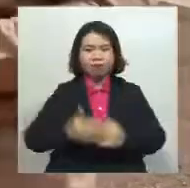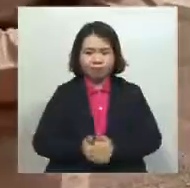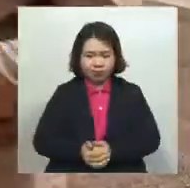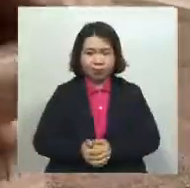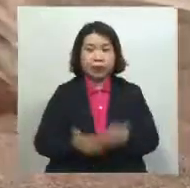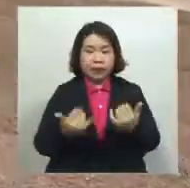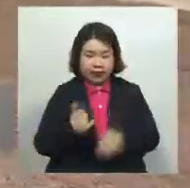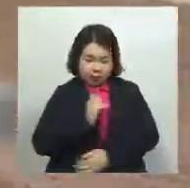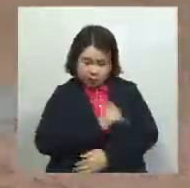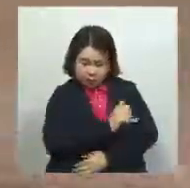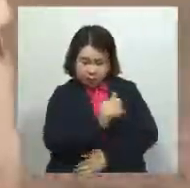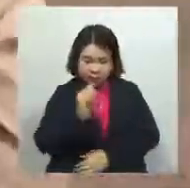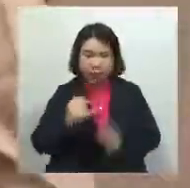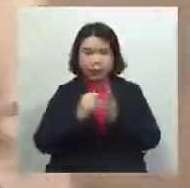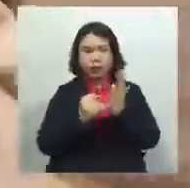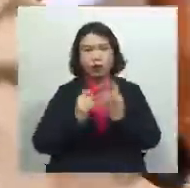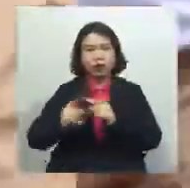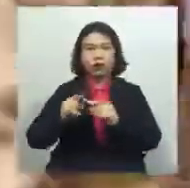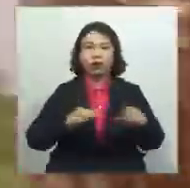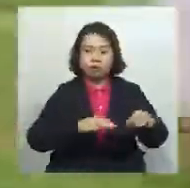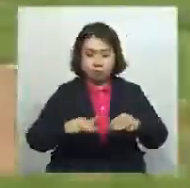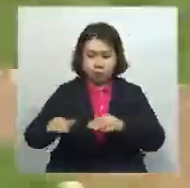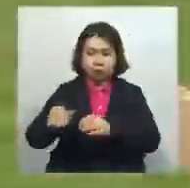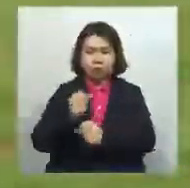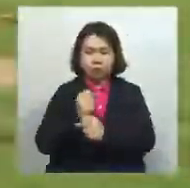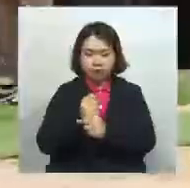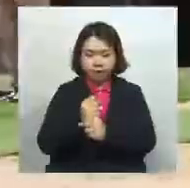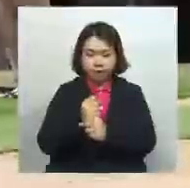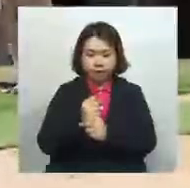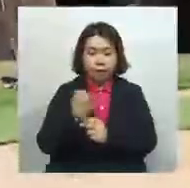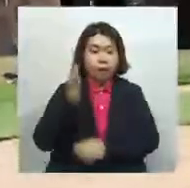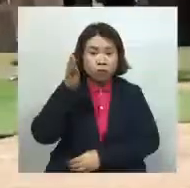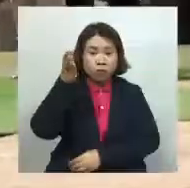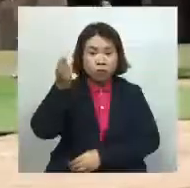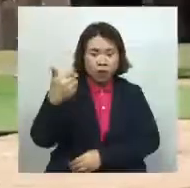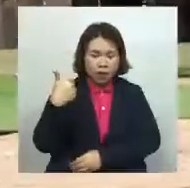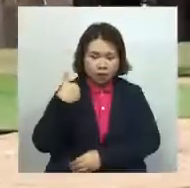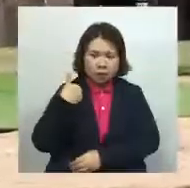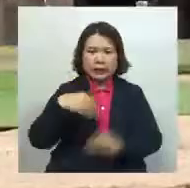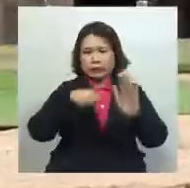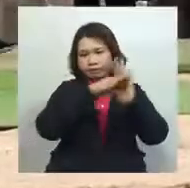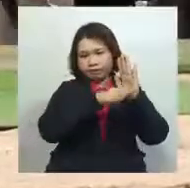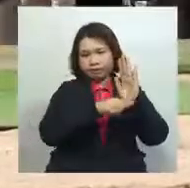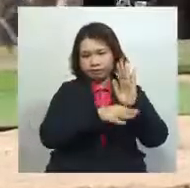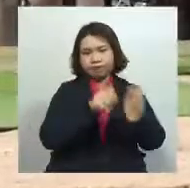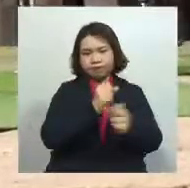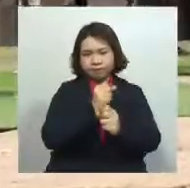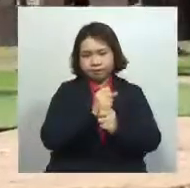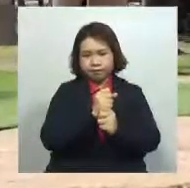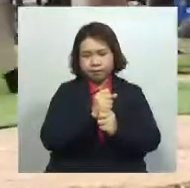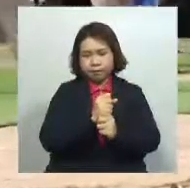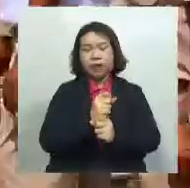ที่ยืนยันว่าทุกจังหวัดมีความพร้อมในการดำเนินการหลังจากนี้จะเป็นการลงในรายละเอียดของการเตรียมการ